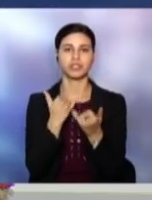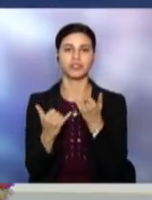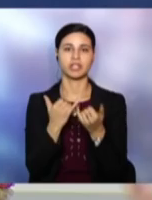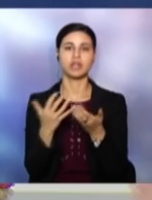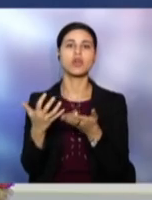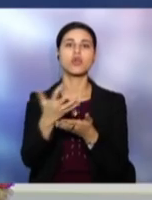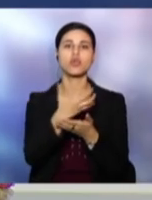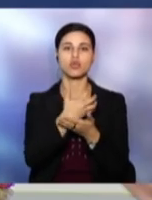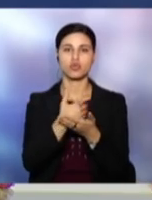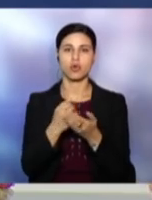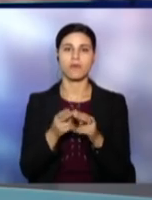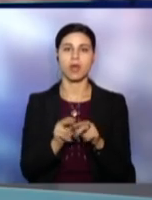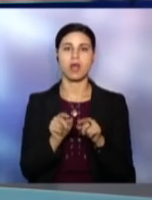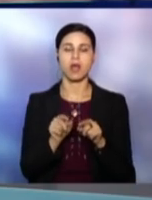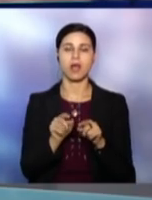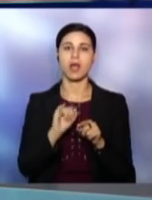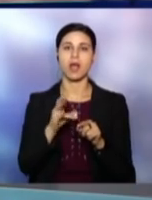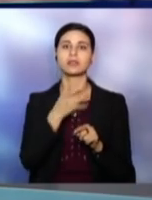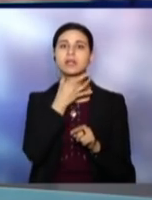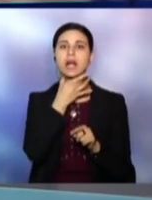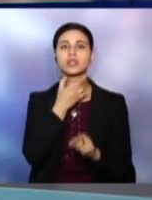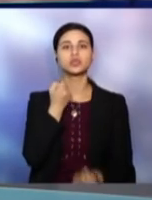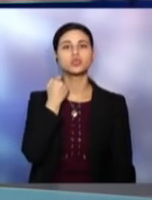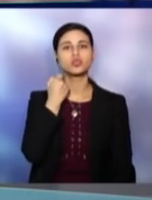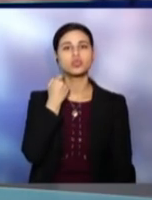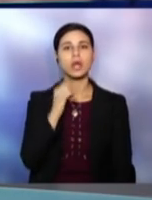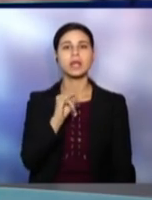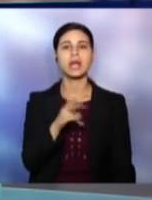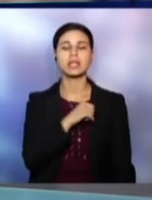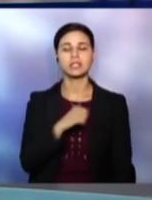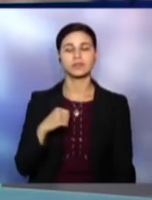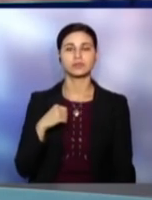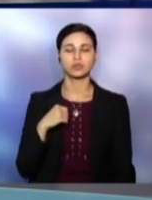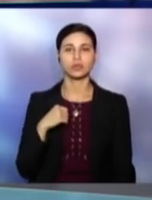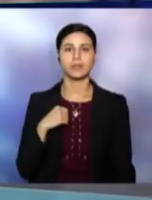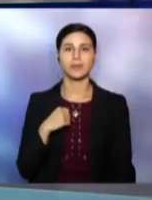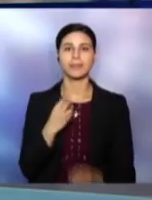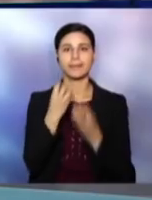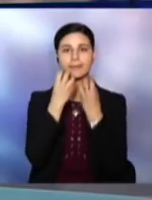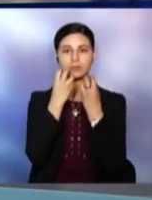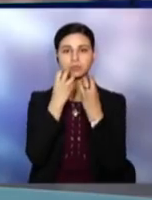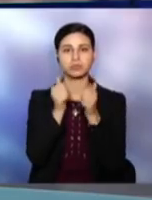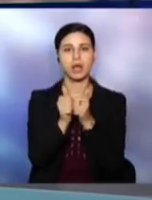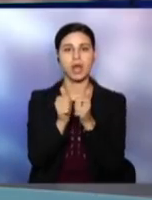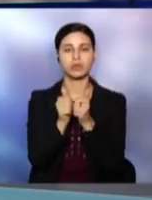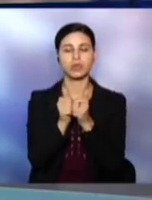დაგროვება, ანუ პრაქტიკულად ან ხახის უკანა კედელში და ან თვითონ ნუშურა ჯირკვალთან,